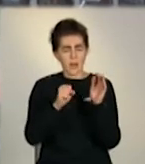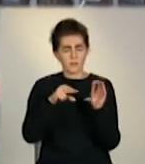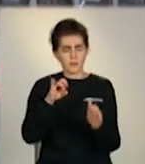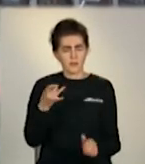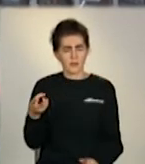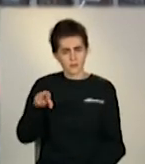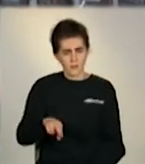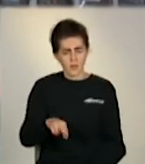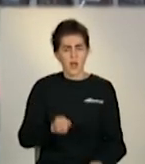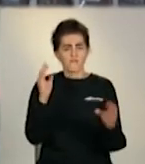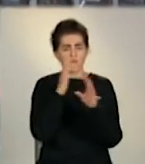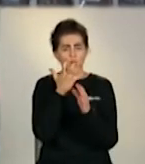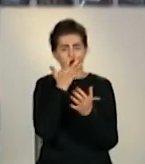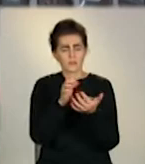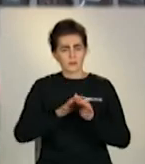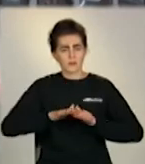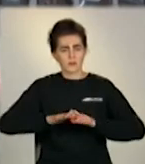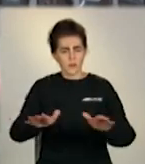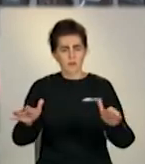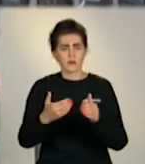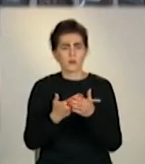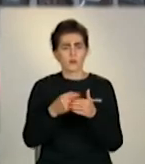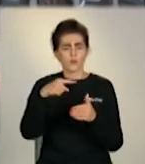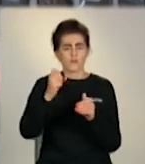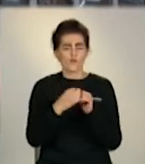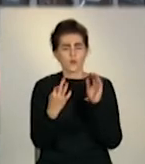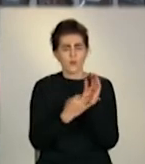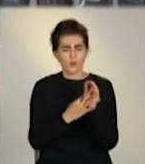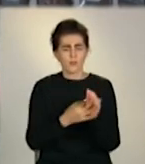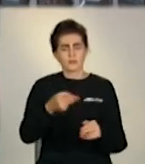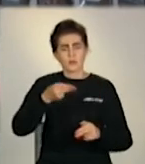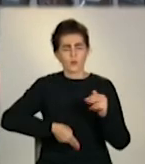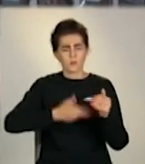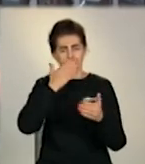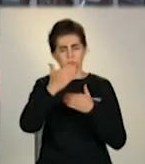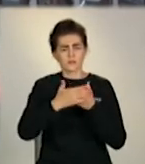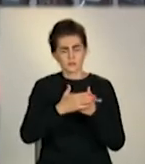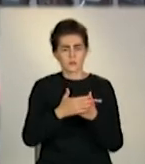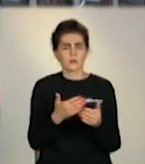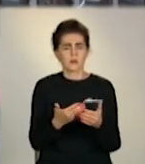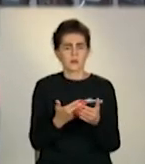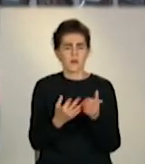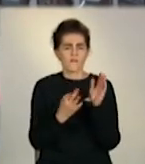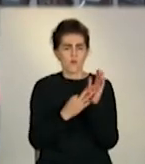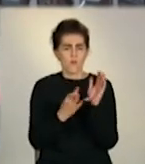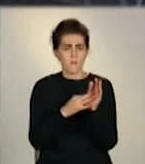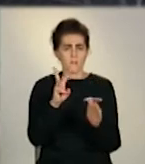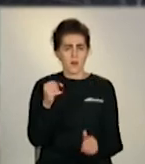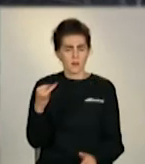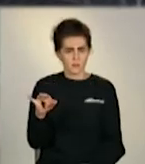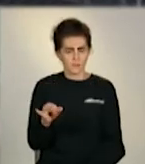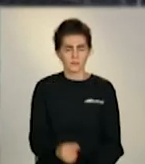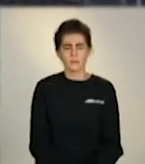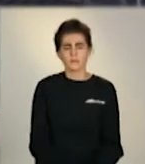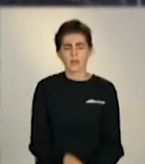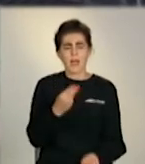А воздухонагреватель номер 18 будет выведен из ремонта 8 мая.